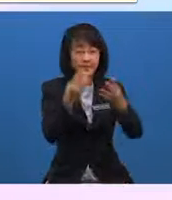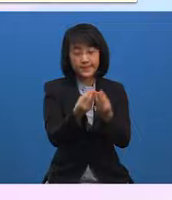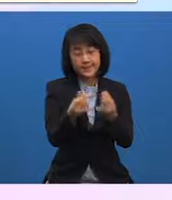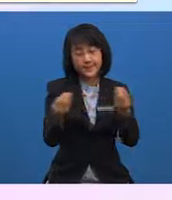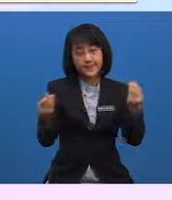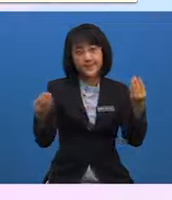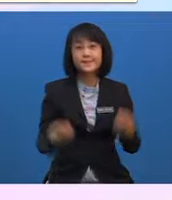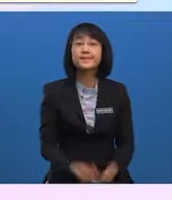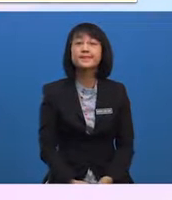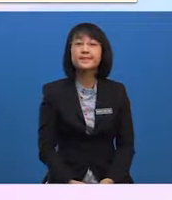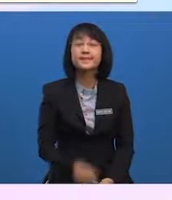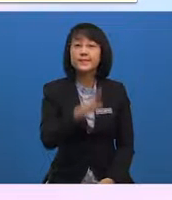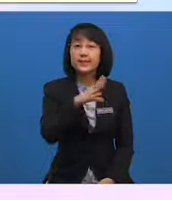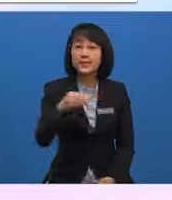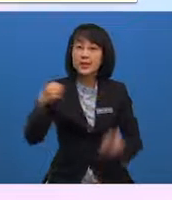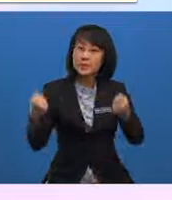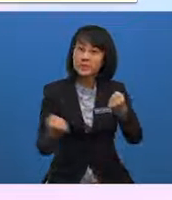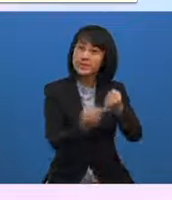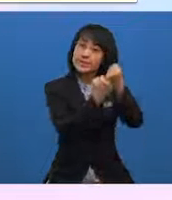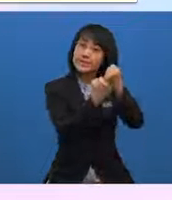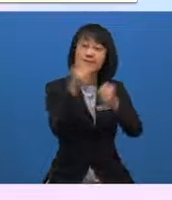itu, ianya menyokong pokok.